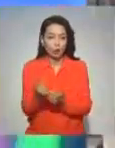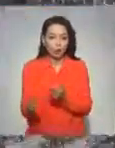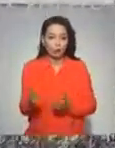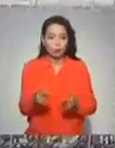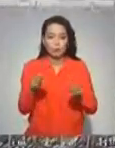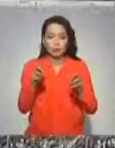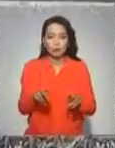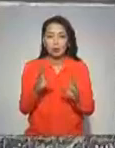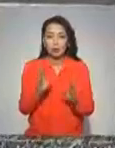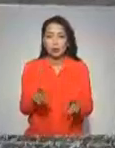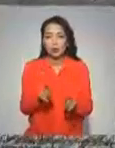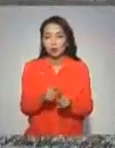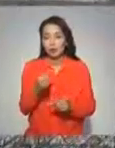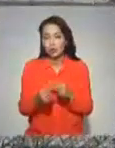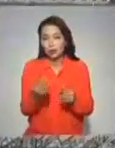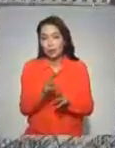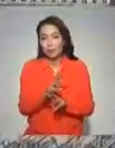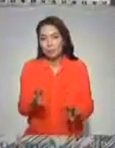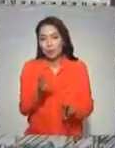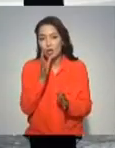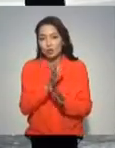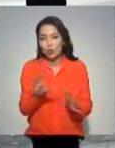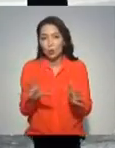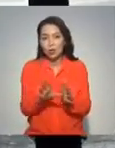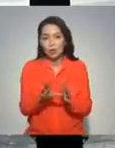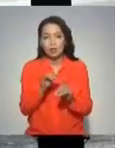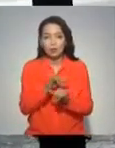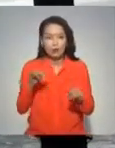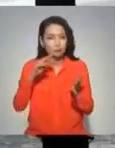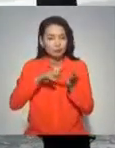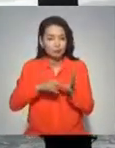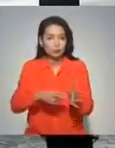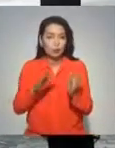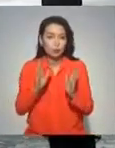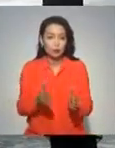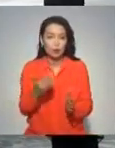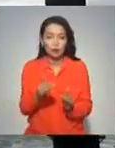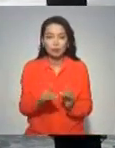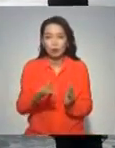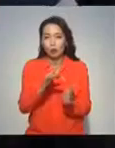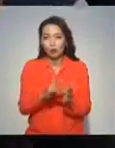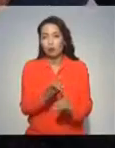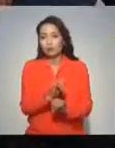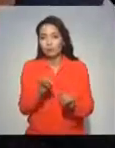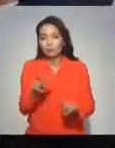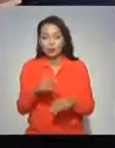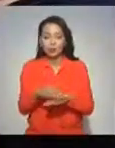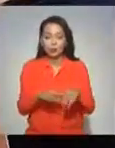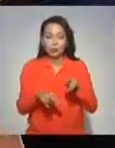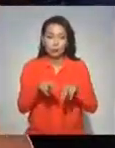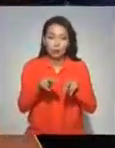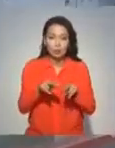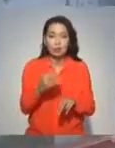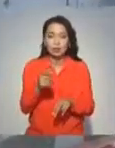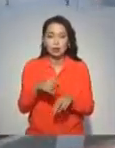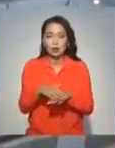Осы арқылы министрлік жылу энергетикасын дамытудың мастер жоспарын енгізуді көздеп отыр. Яғни аумақтарды дамыту, тұрғын үй құрылысы, халық